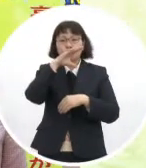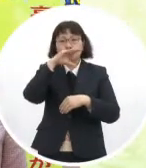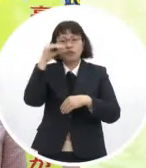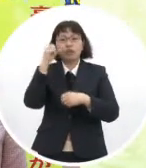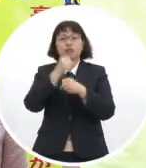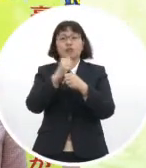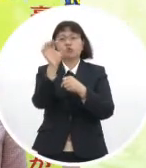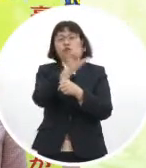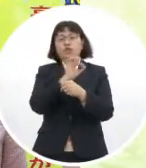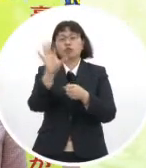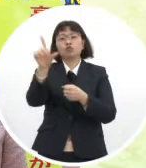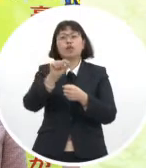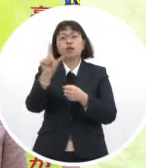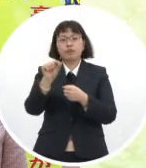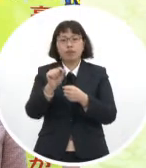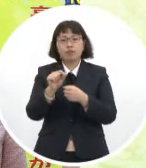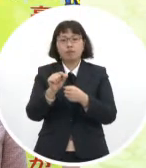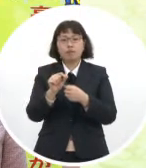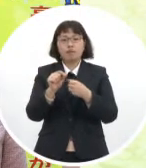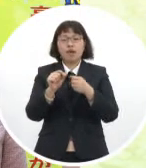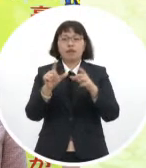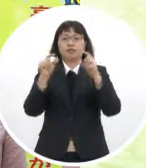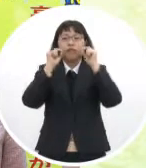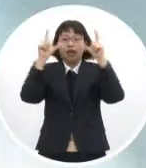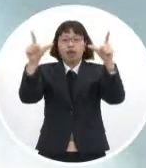して啓発を行いました。